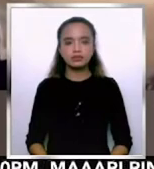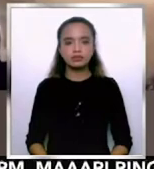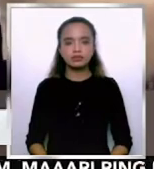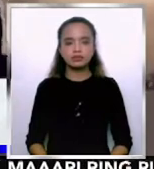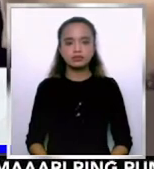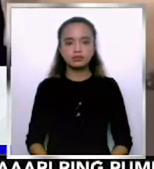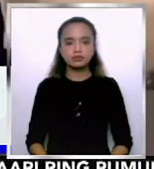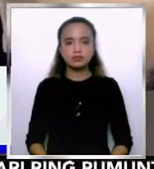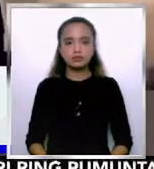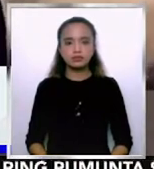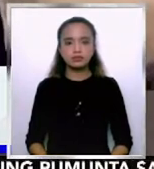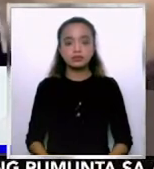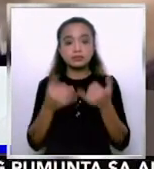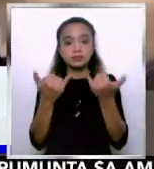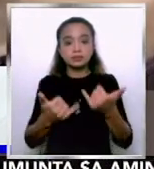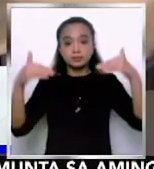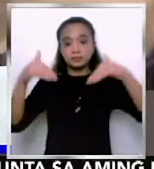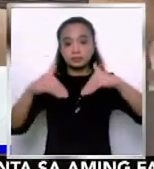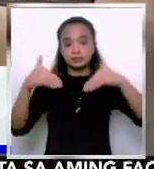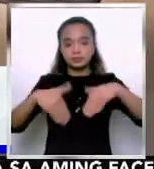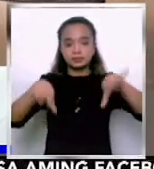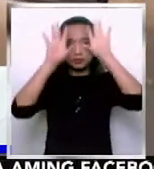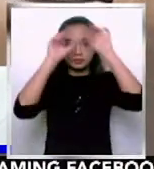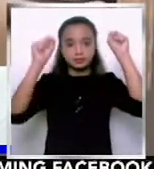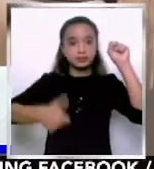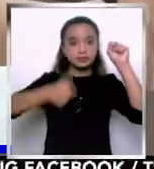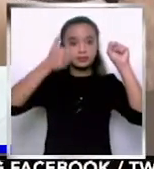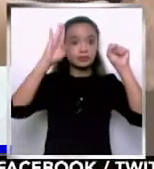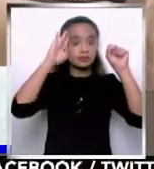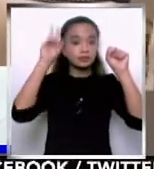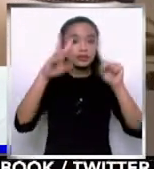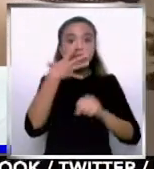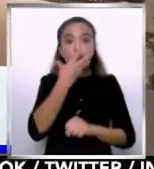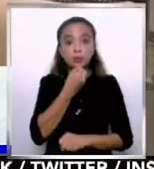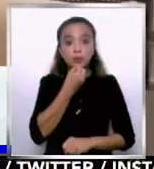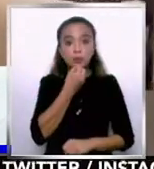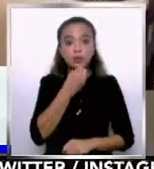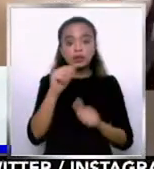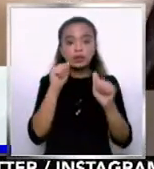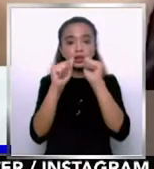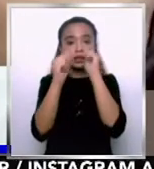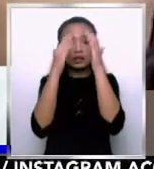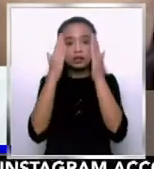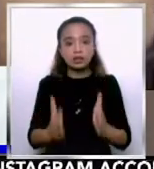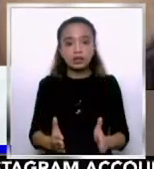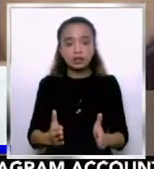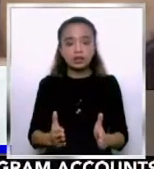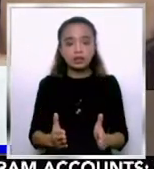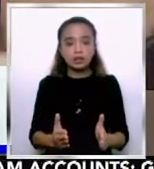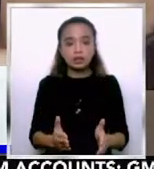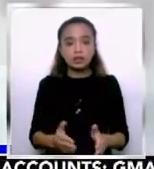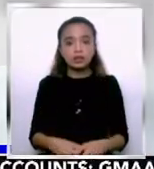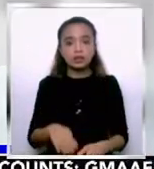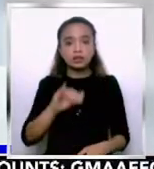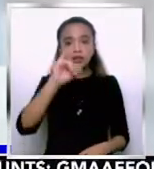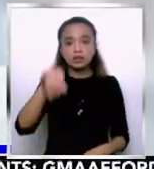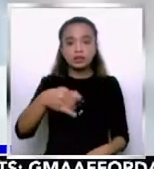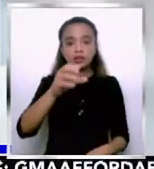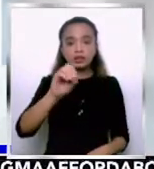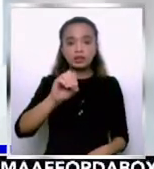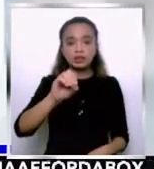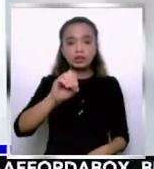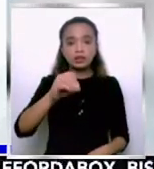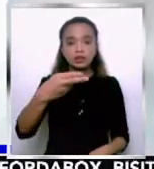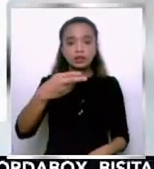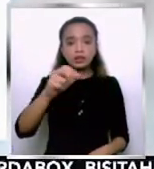Nag-courtesy call ngayong araw kay President-elect Bongbong Marcos si Brunei Darussalam Ambassador at Dean of ASEAN Ambassadors Johariya Wahab. Sa isang